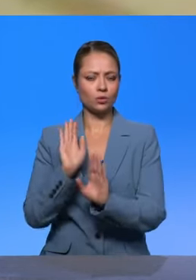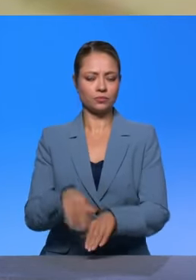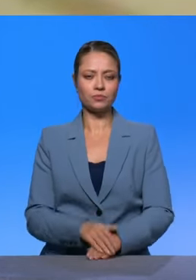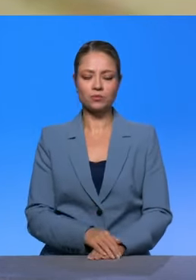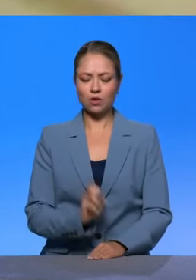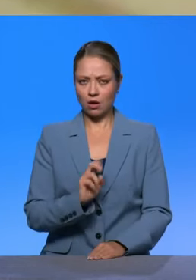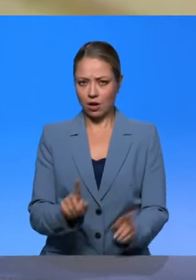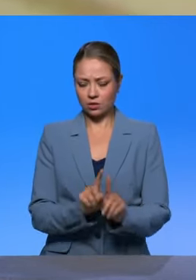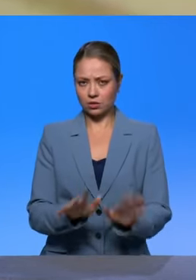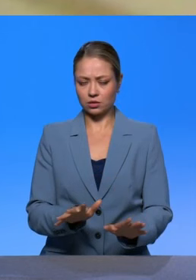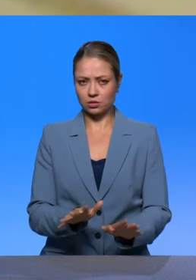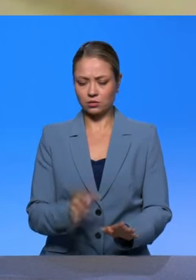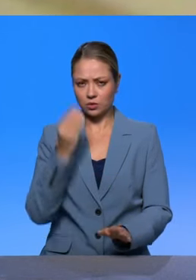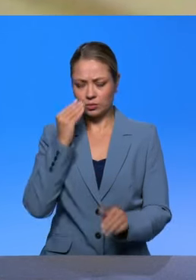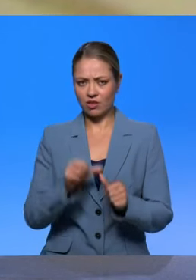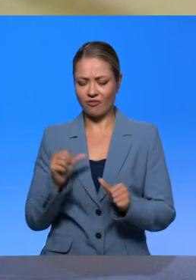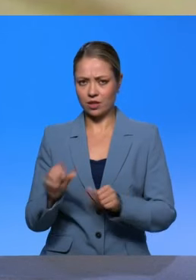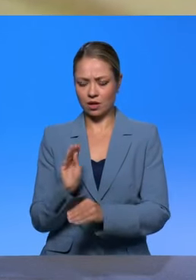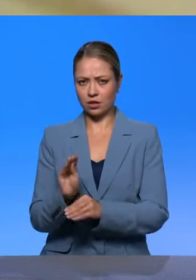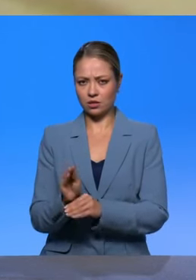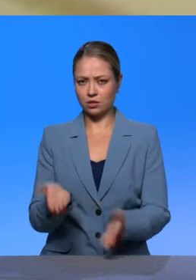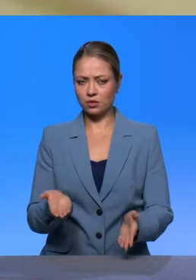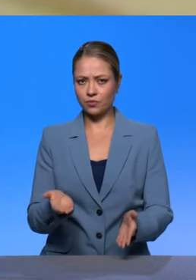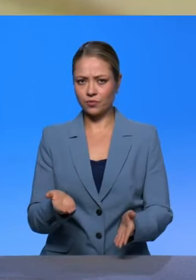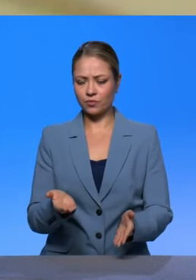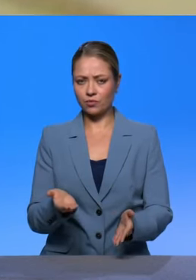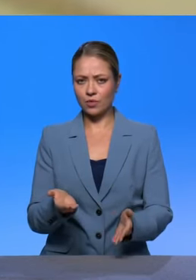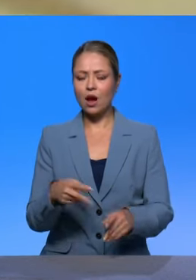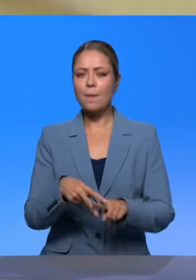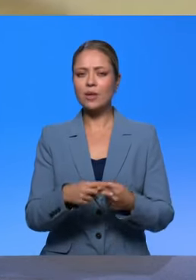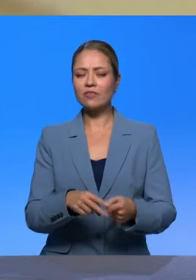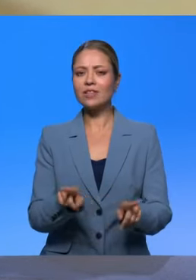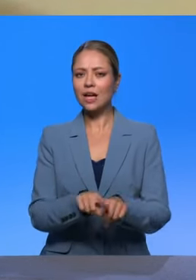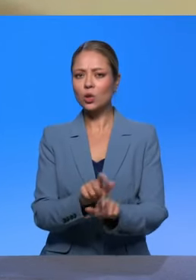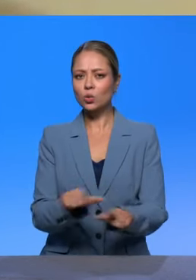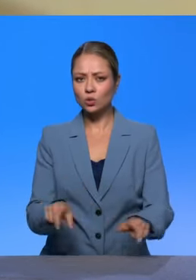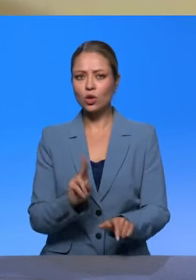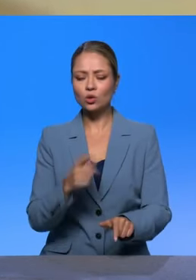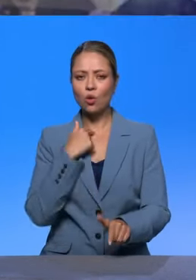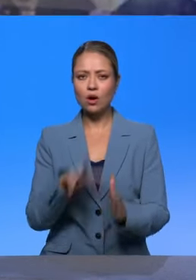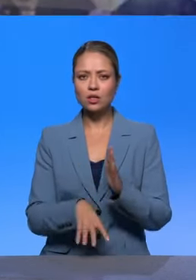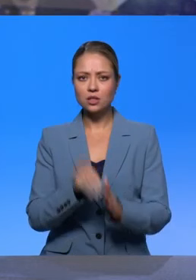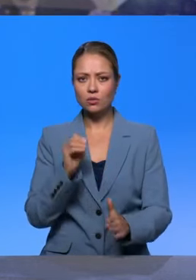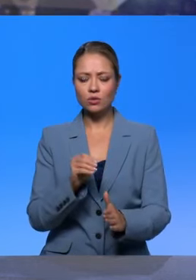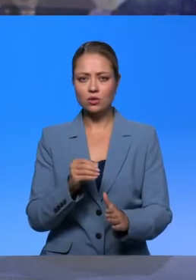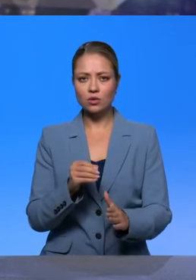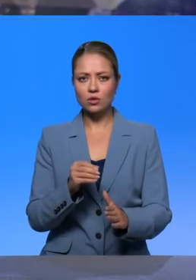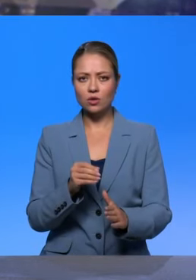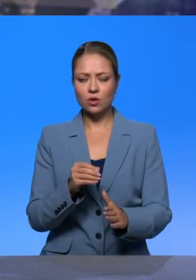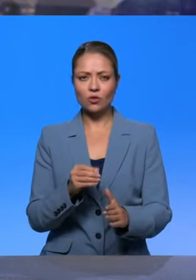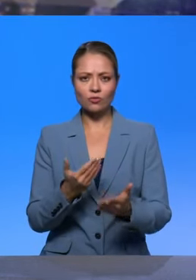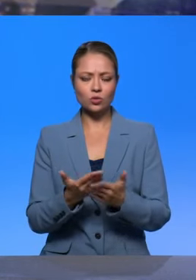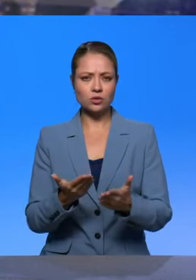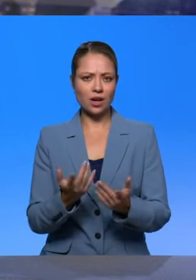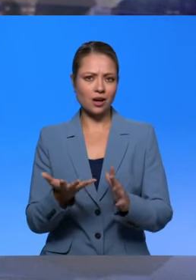Михайлович, как это вне критики? Мне кажется, что доброй половине из этих людей, которые сейчас голосуют, так-то, в принципе, не анонимно, как-то неловко признаться,